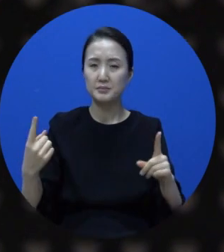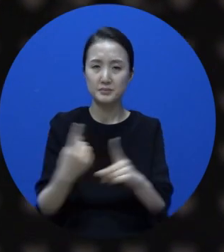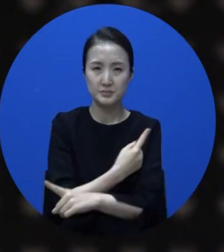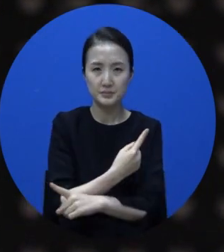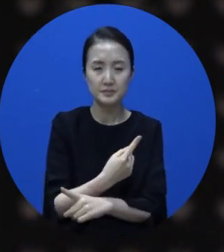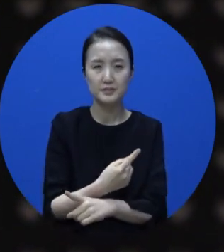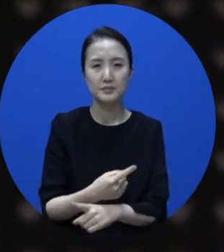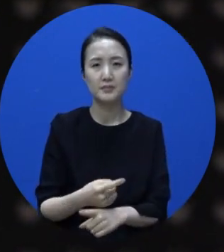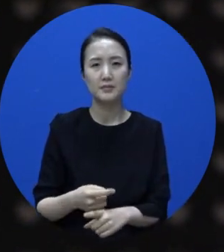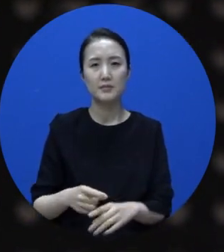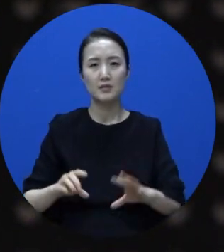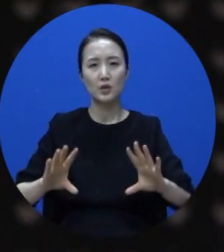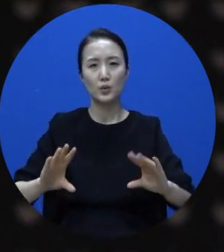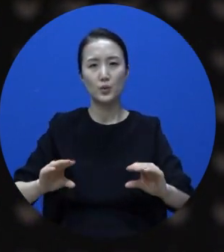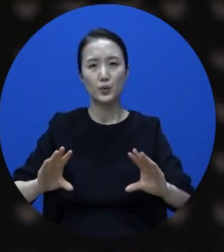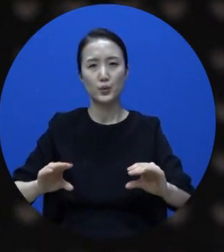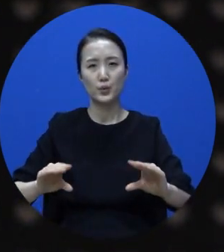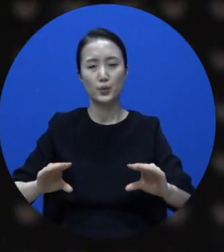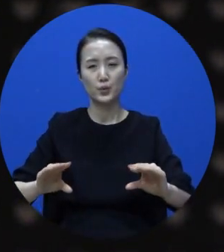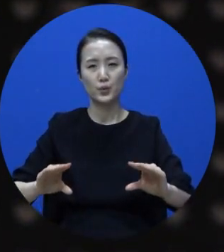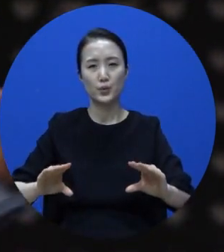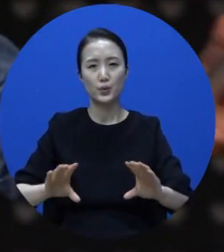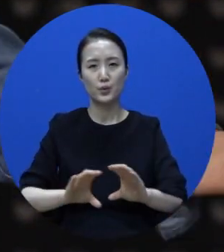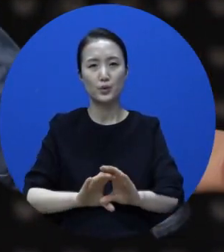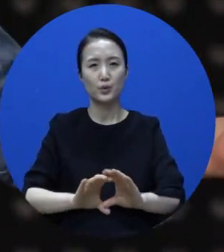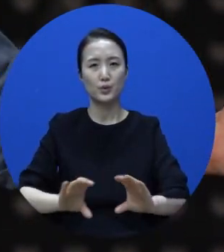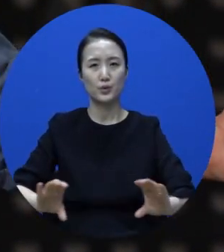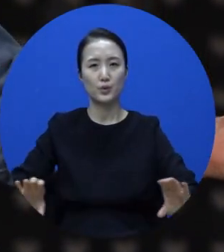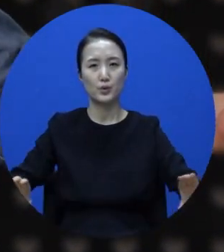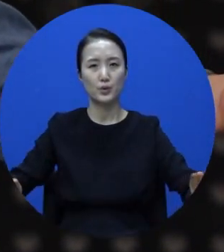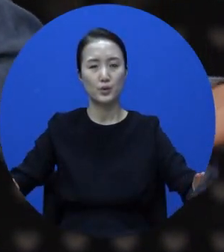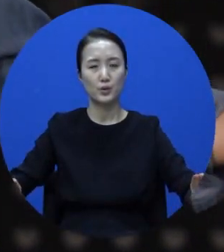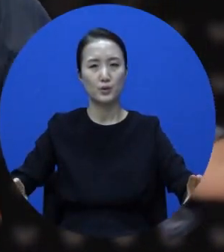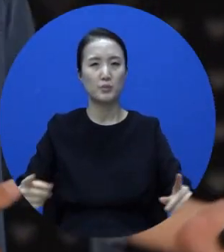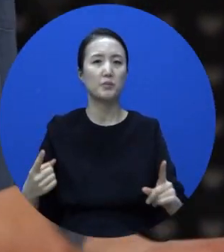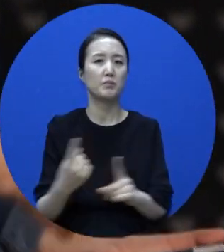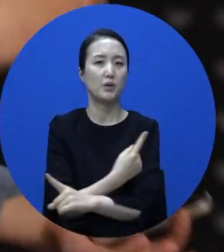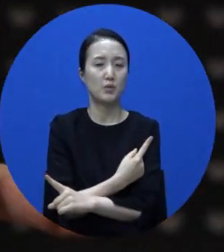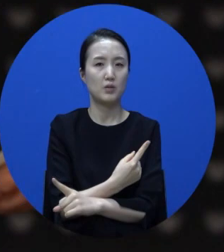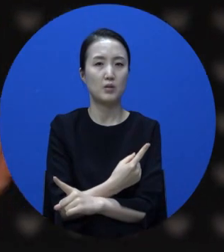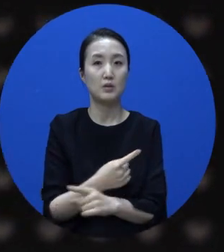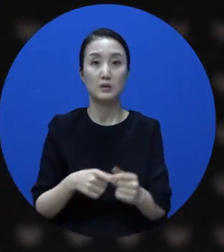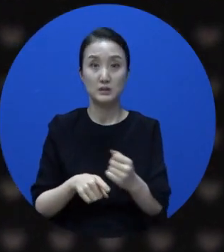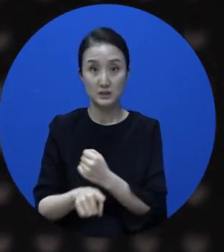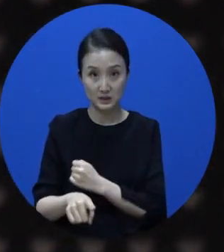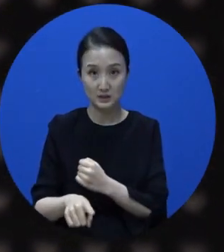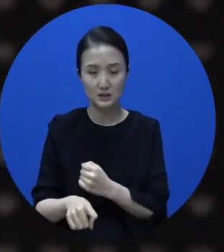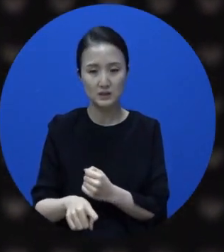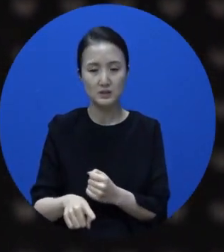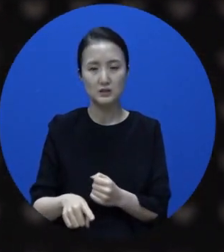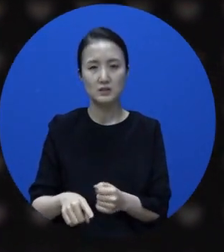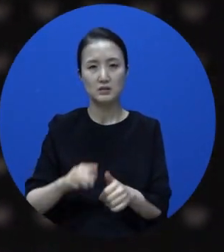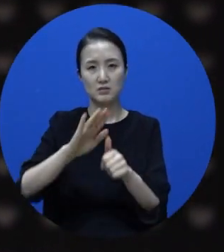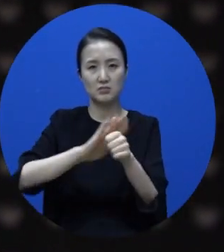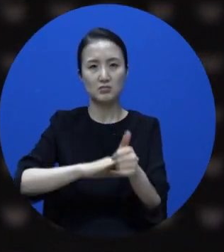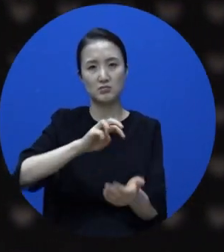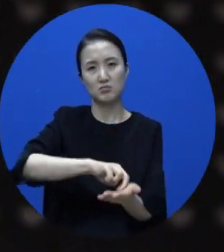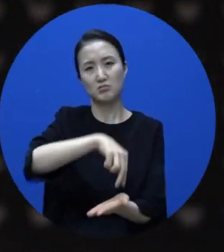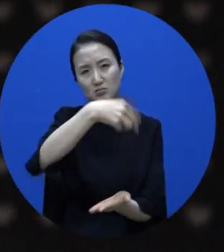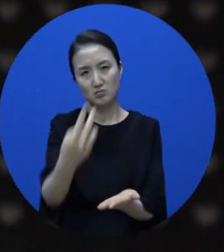2m 정도의 매트를 깔아 요 환경이 바뀌었어요 이제 등 비로 뛰어도 되는 환경이 된